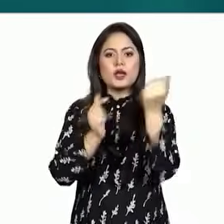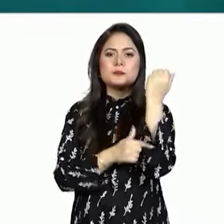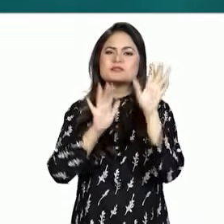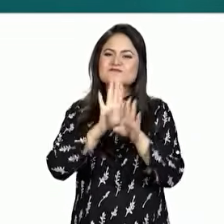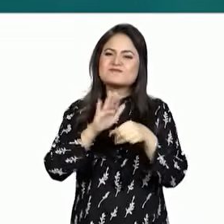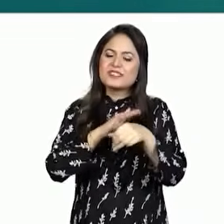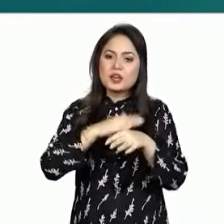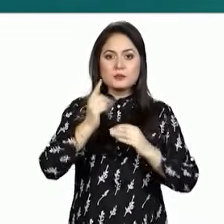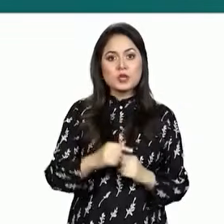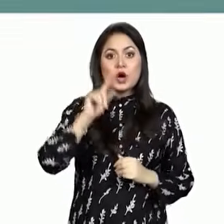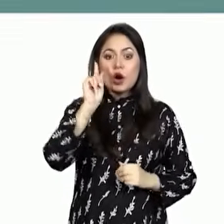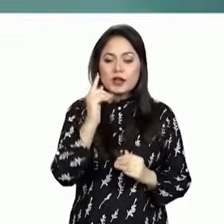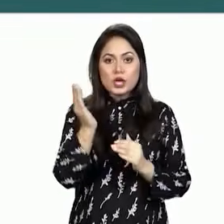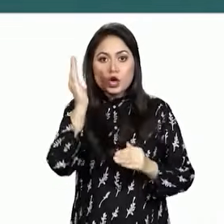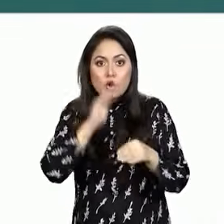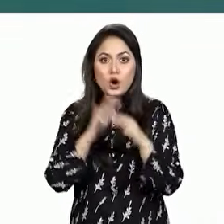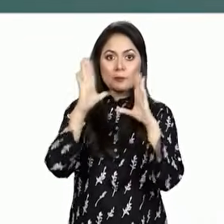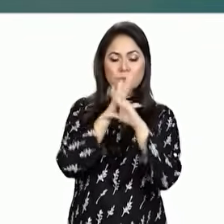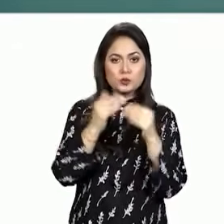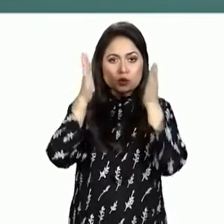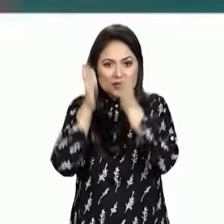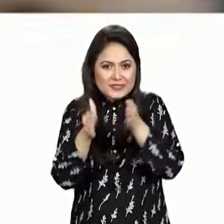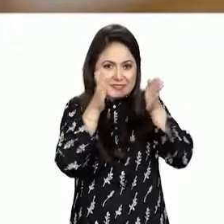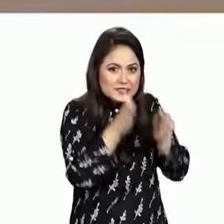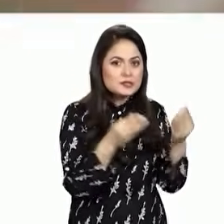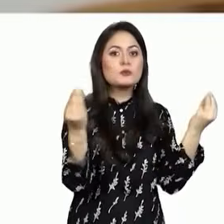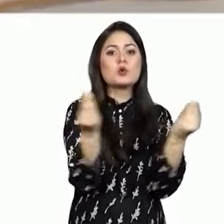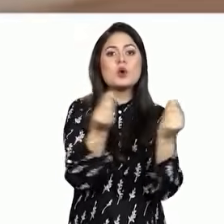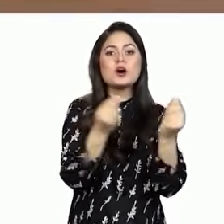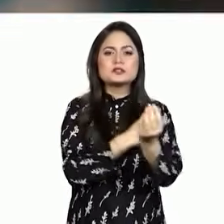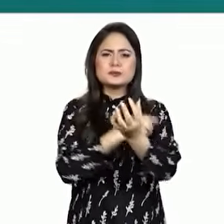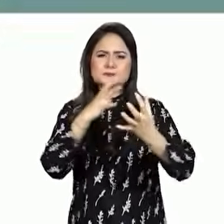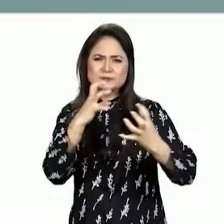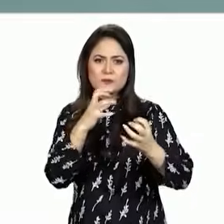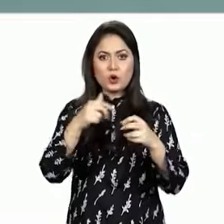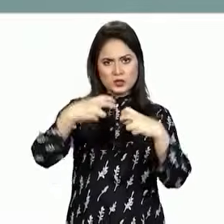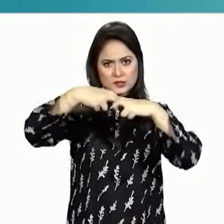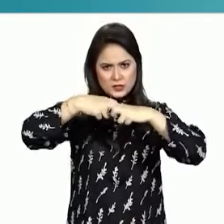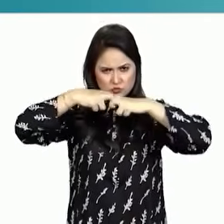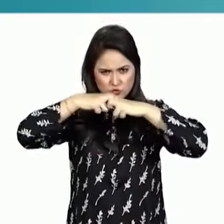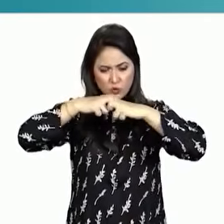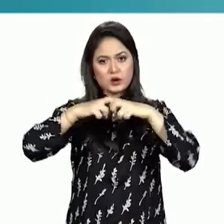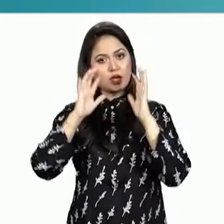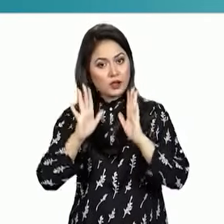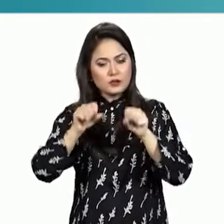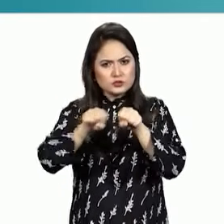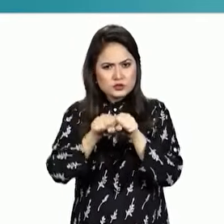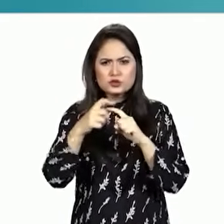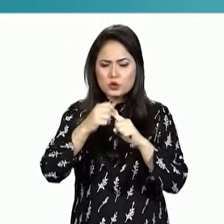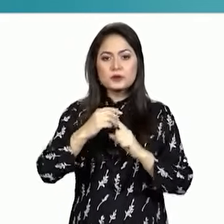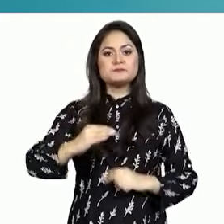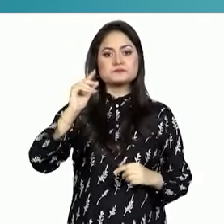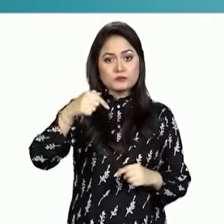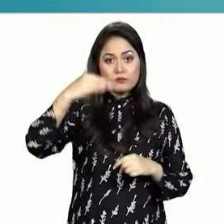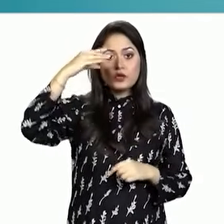لیگامنٹس اور ٹینڈنس نامی ڈھانچے پورے سسٹم کو مستحکم کرتے اور پٹھوں کو ہڈیوں سے جوڑتے ہیں۔ یہاں نی کیپ یعنی گھٹنے